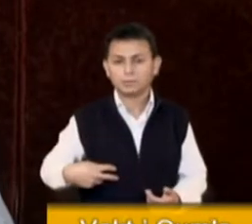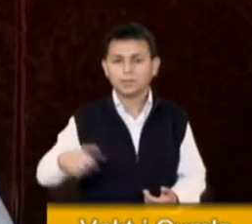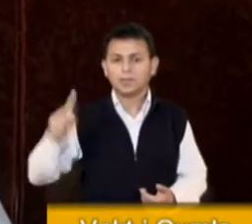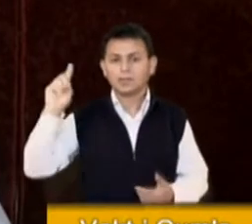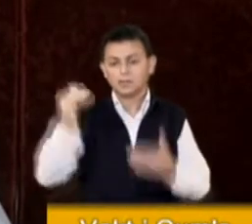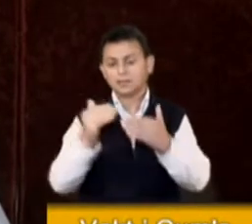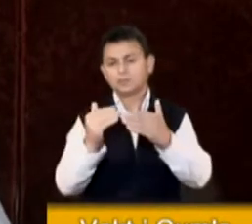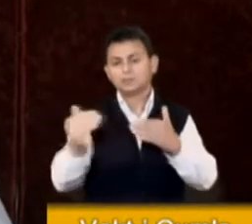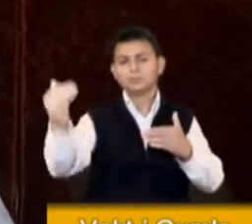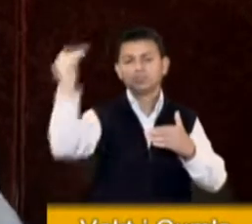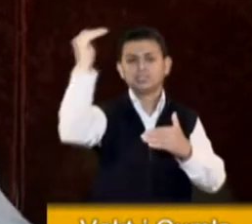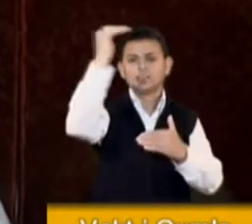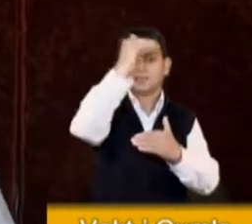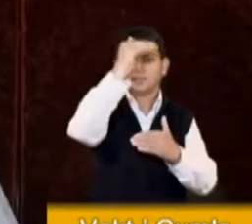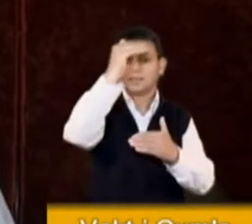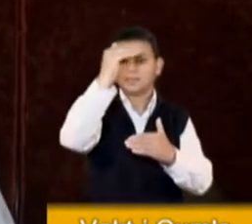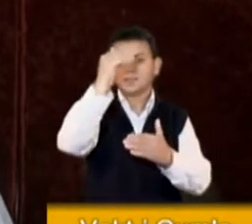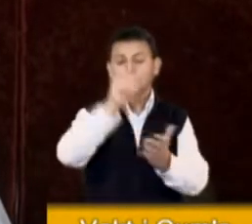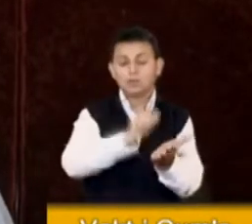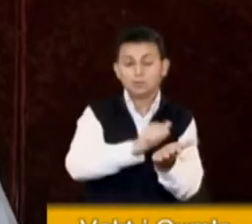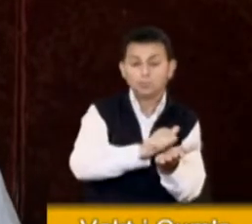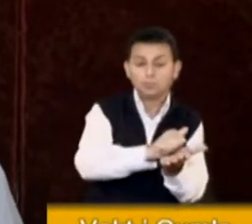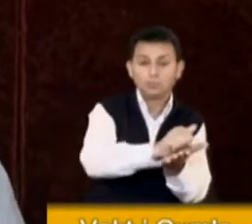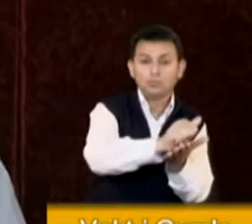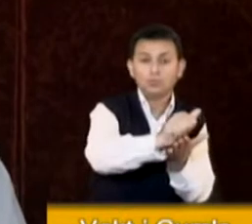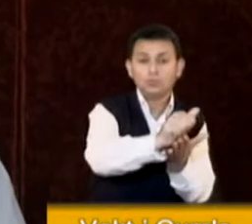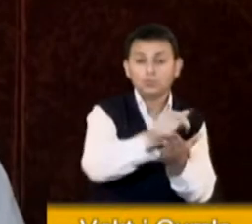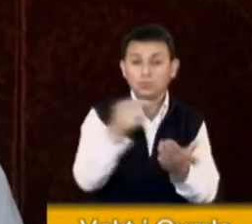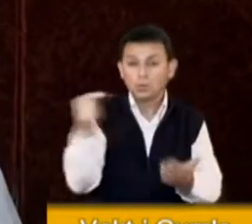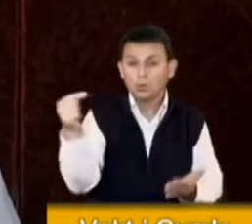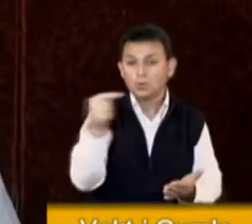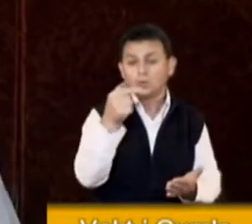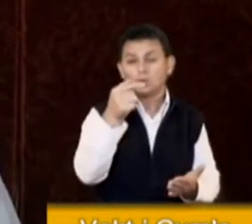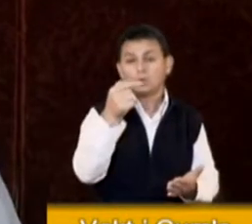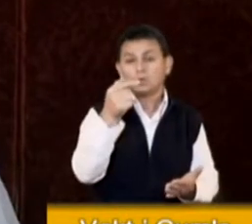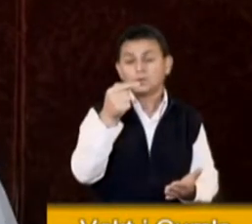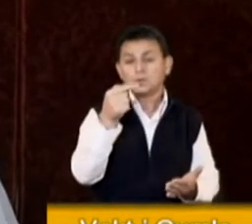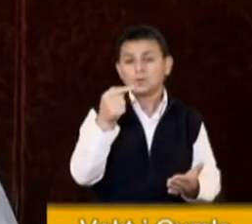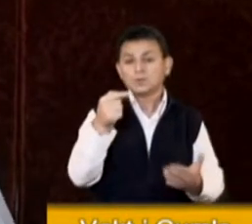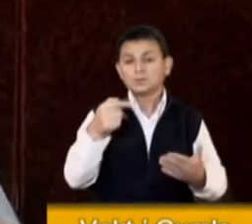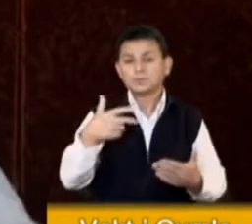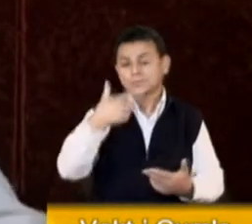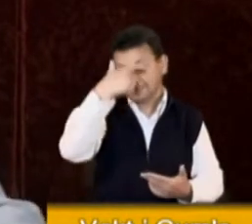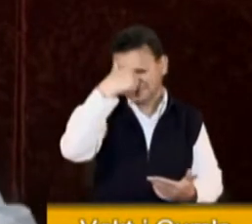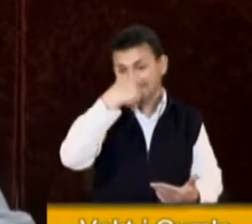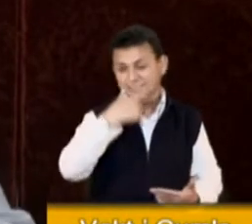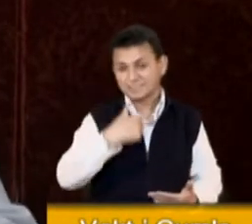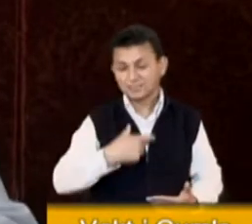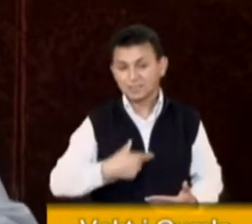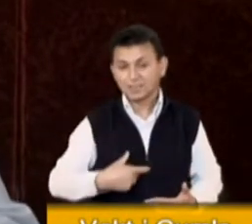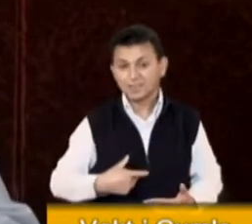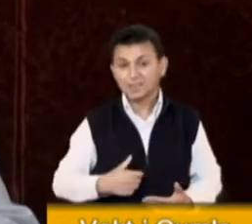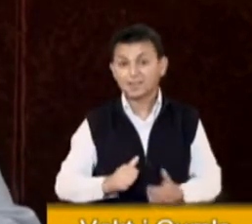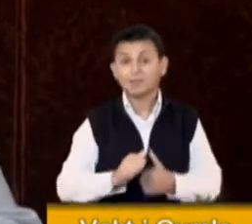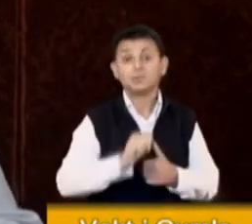Celle Celaluhu bütün noksan sıfatlardan tenzih ederim, ona hamd ederim. Gerçek güç ve